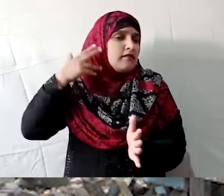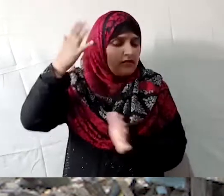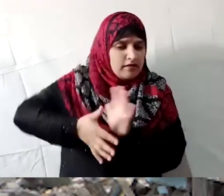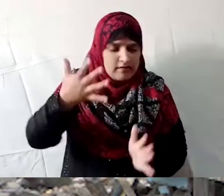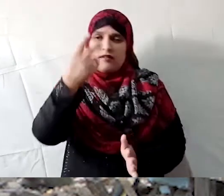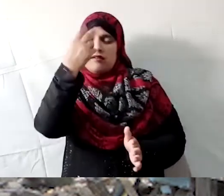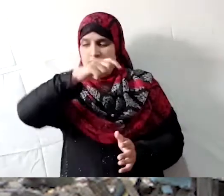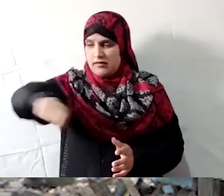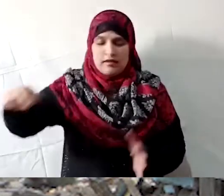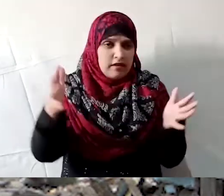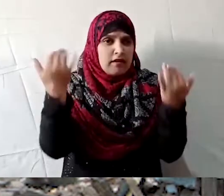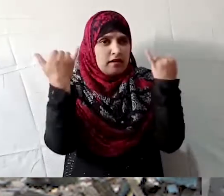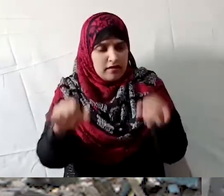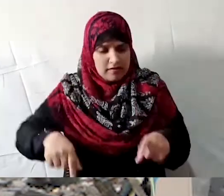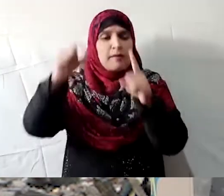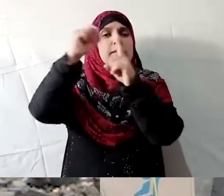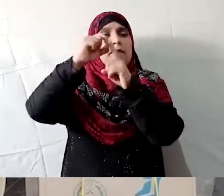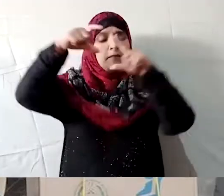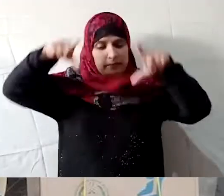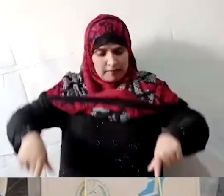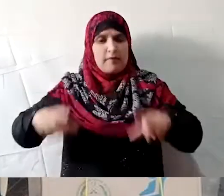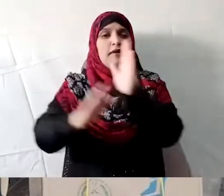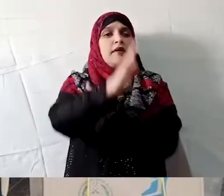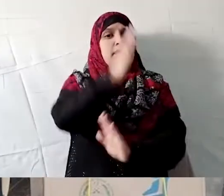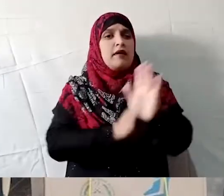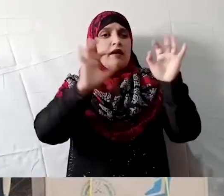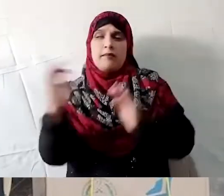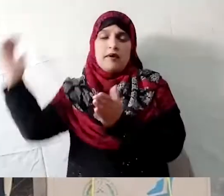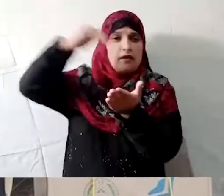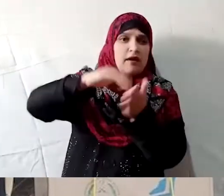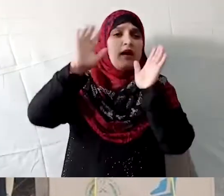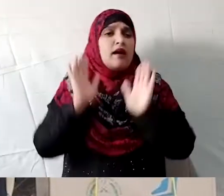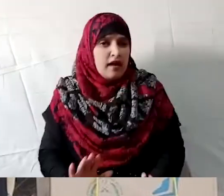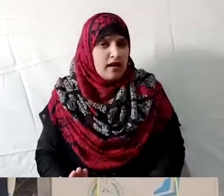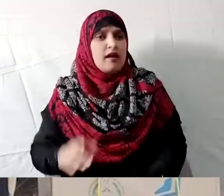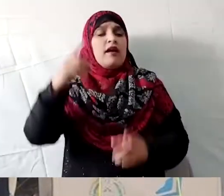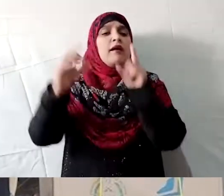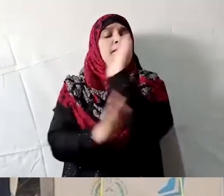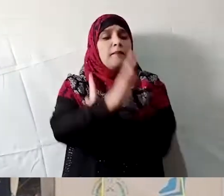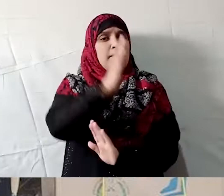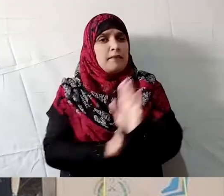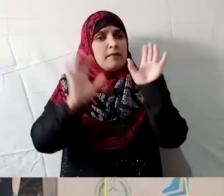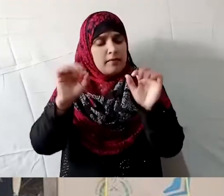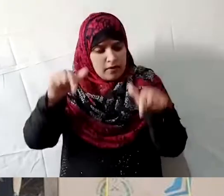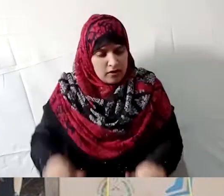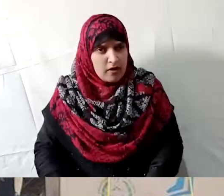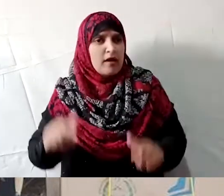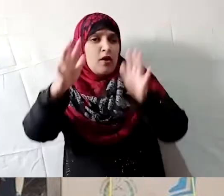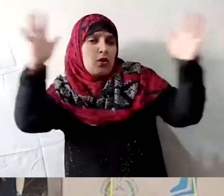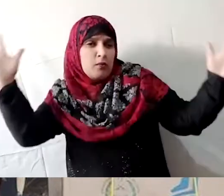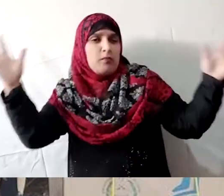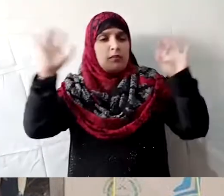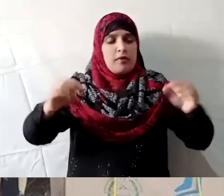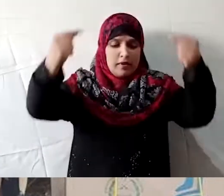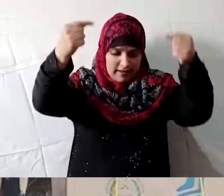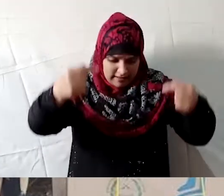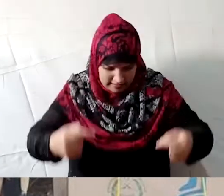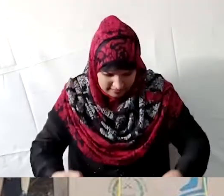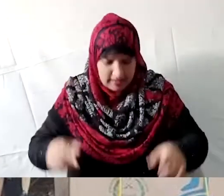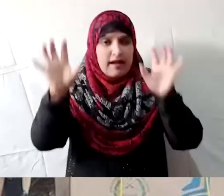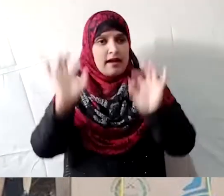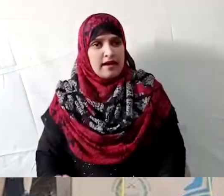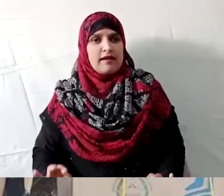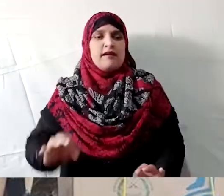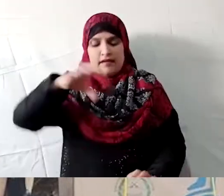हैं उनमें अफराद बहम माजूरी सबसे ज़्यादा मुतासिर हुए हैं, क्योंकि उनके लिए आफात से बचने के लिए सहूलियात